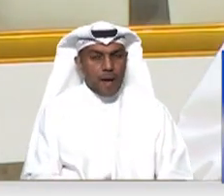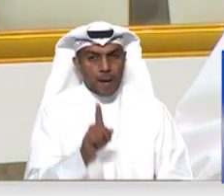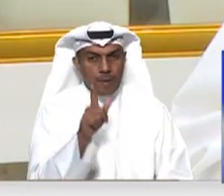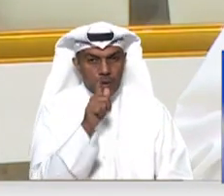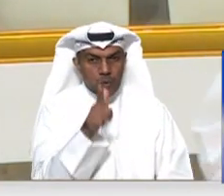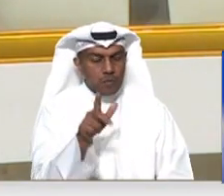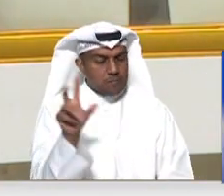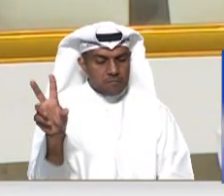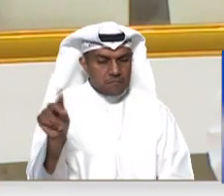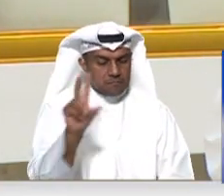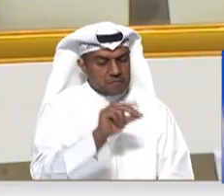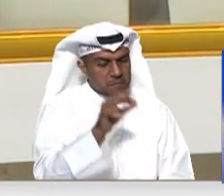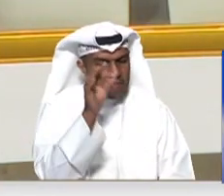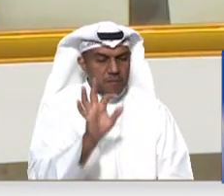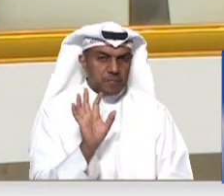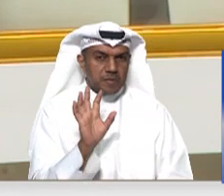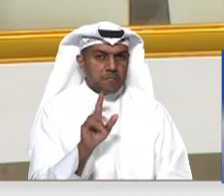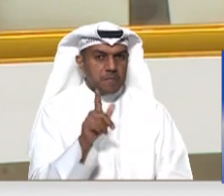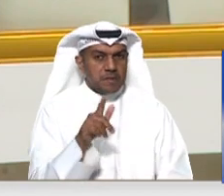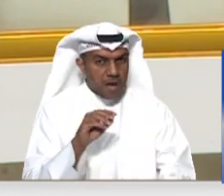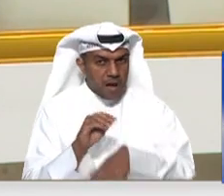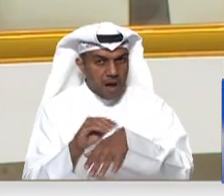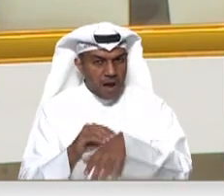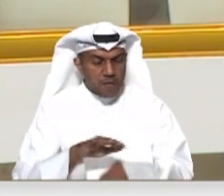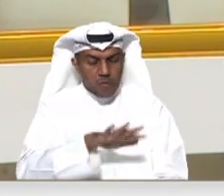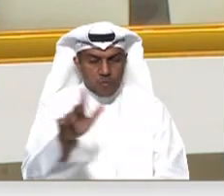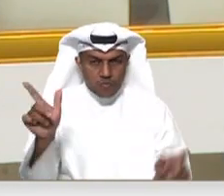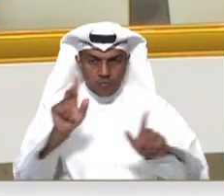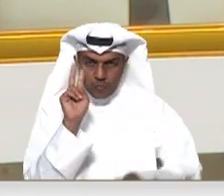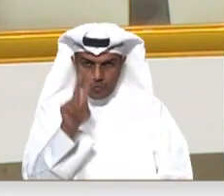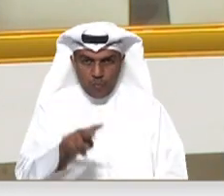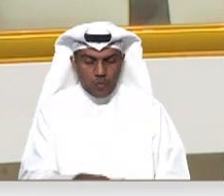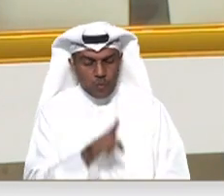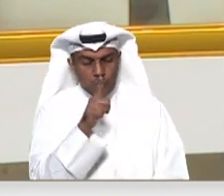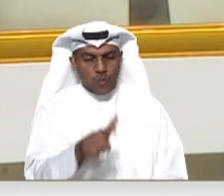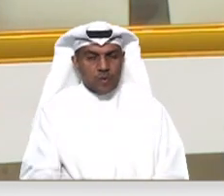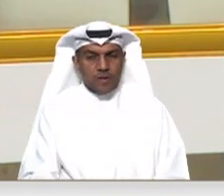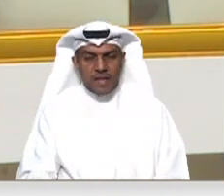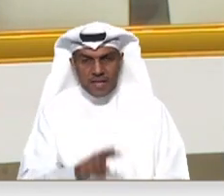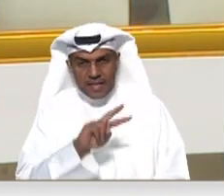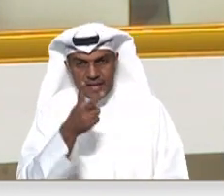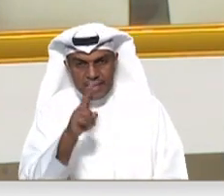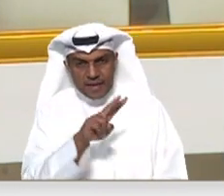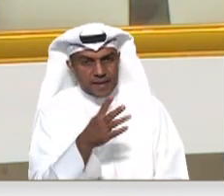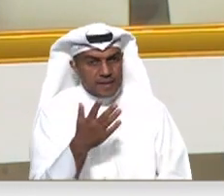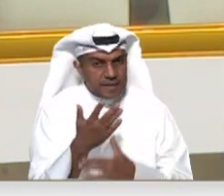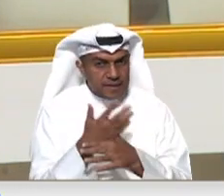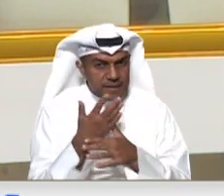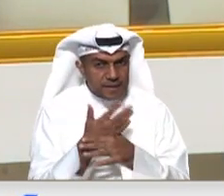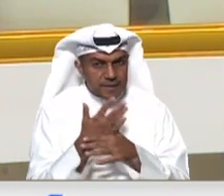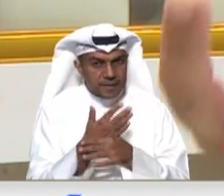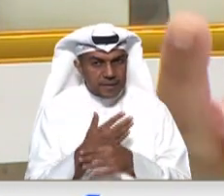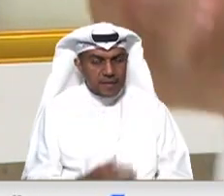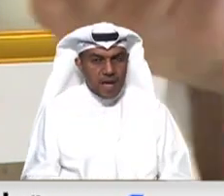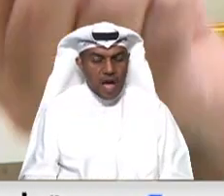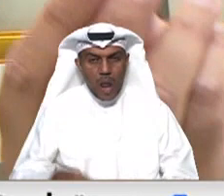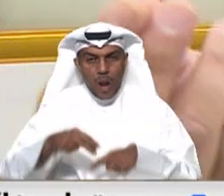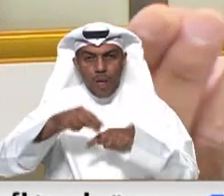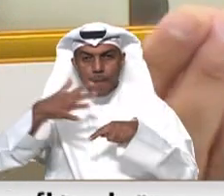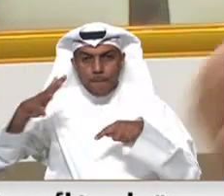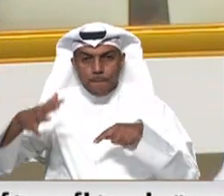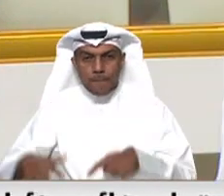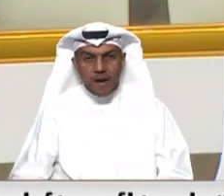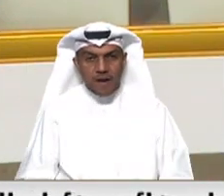بشبه لك إياها وحق المشاهدين عشان يفهمون بصورة أوضح زين، مثال بسيط زين، عندك الألماس